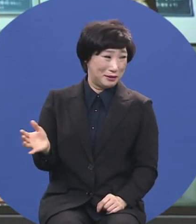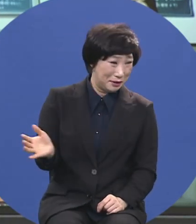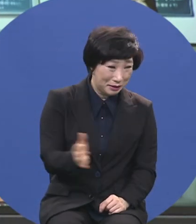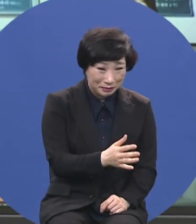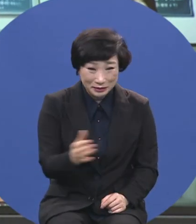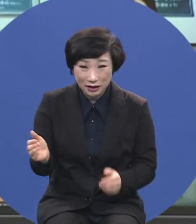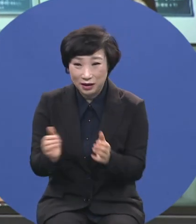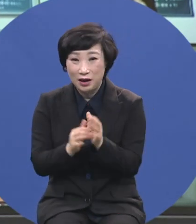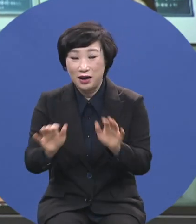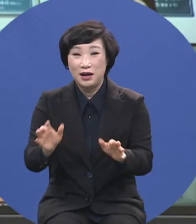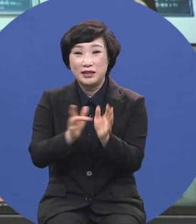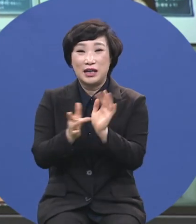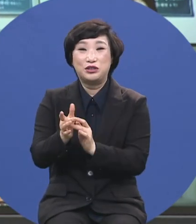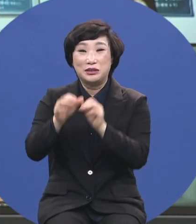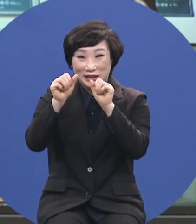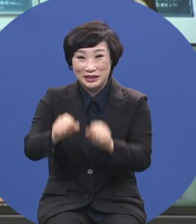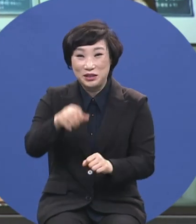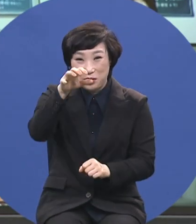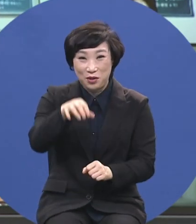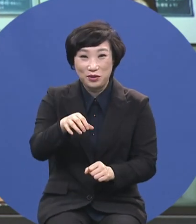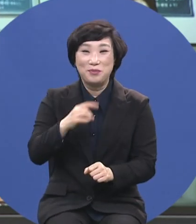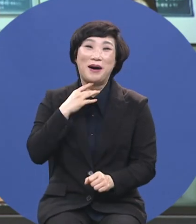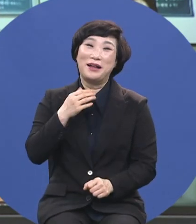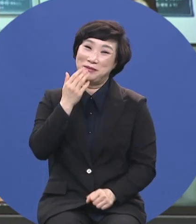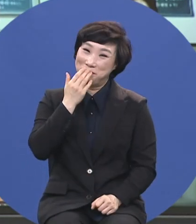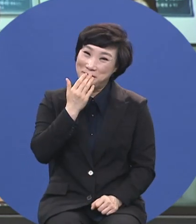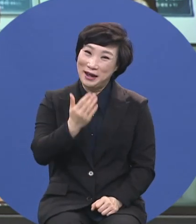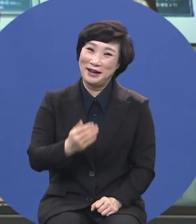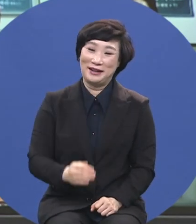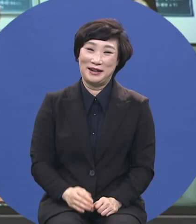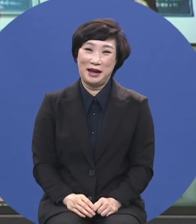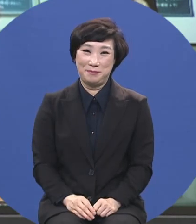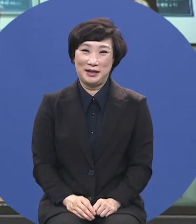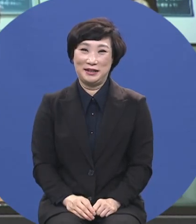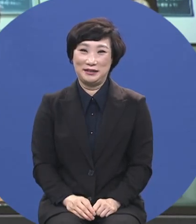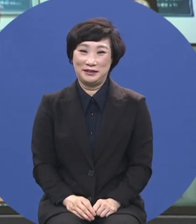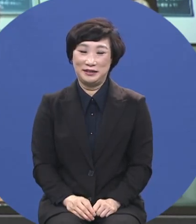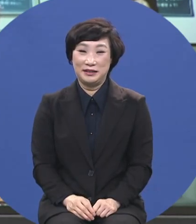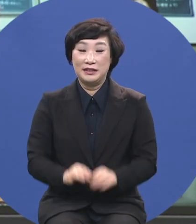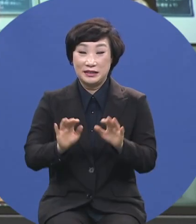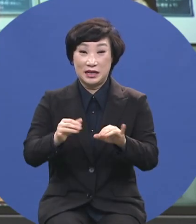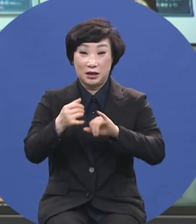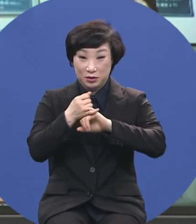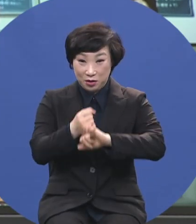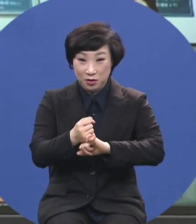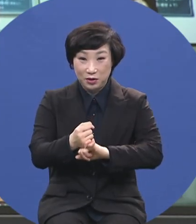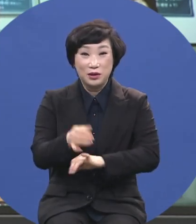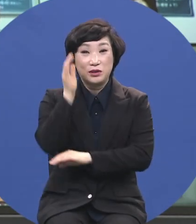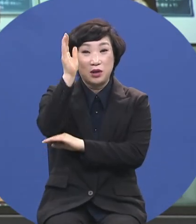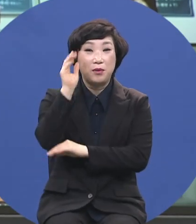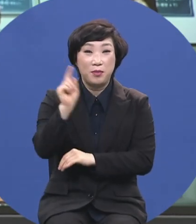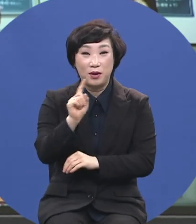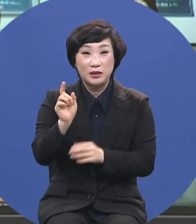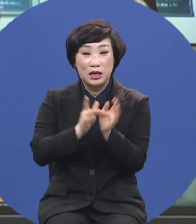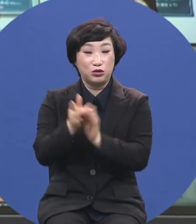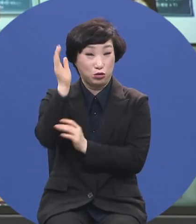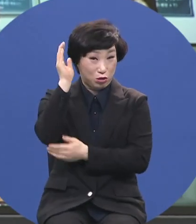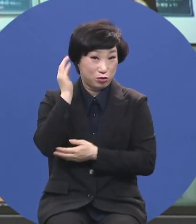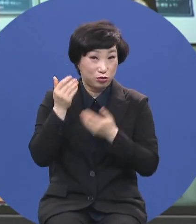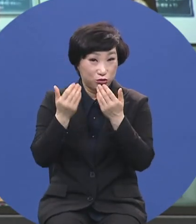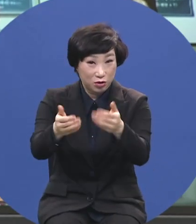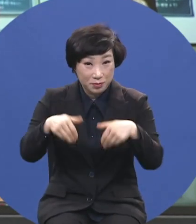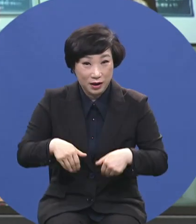없다. 예수 있는 곳, 예수 계신 곳에만 있다. 그러므로 반드시 설교는 예수가 있어야